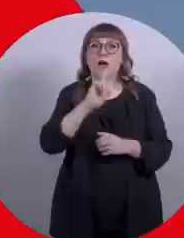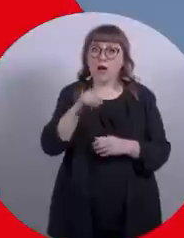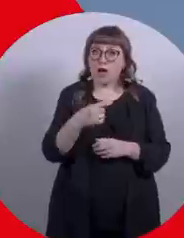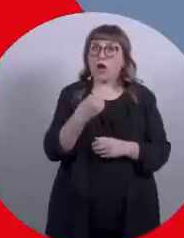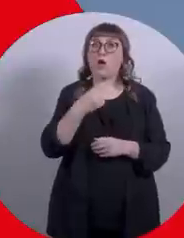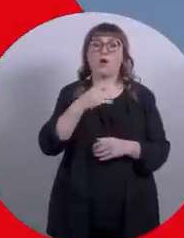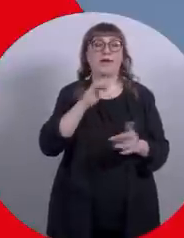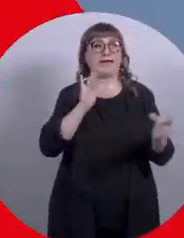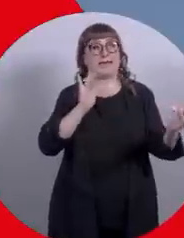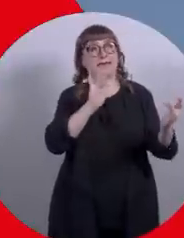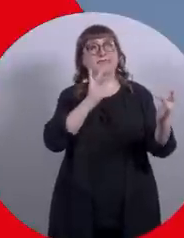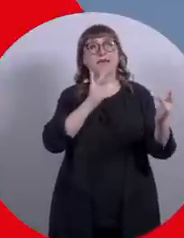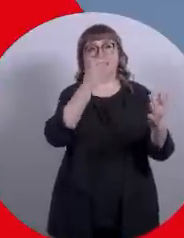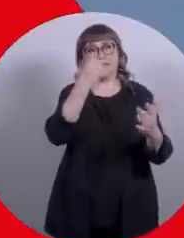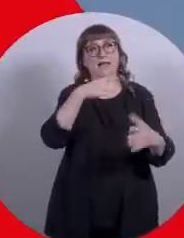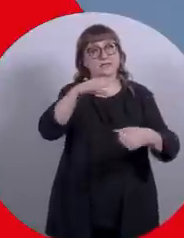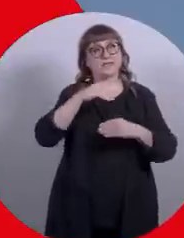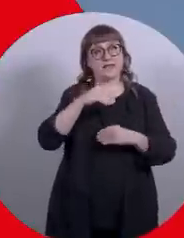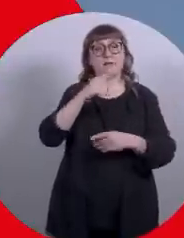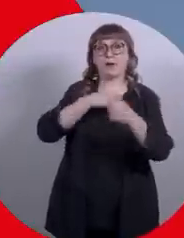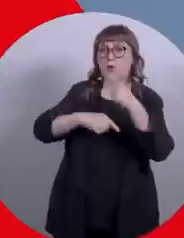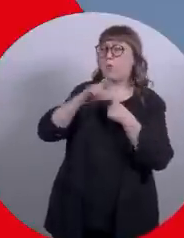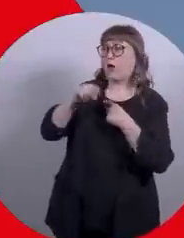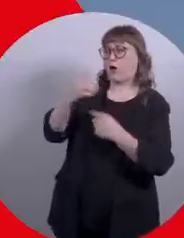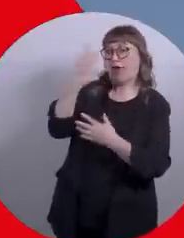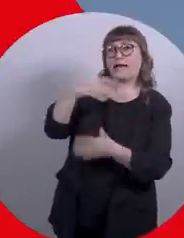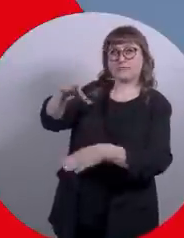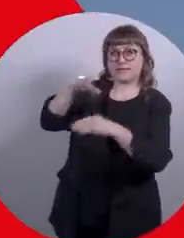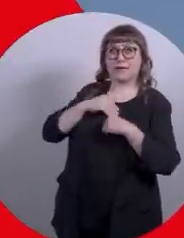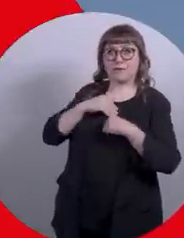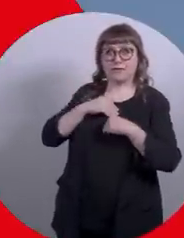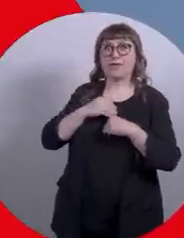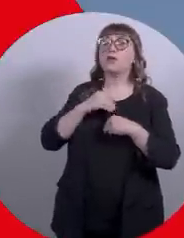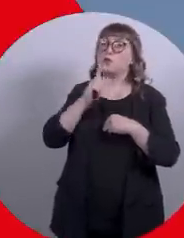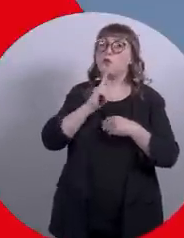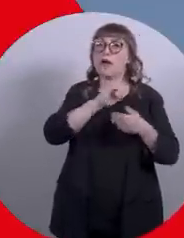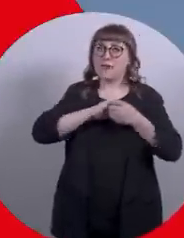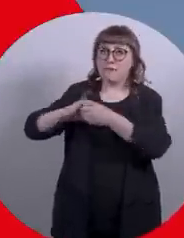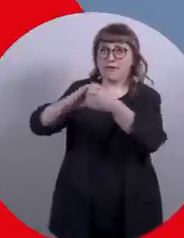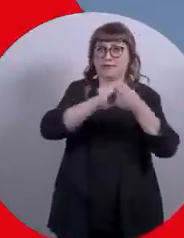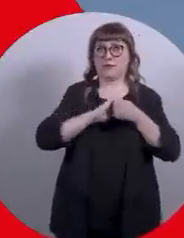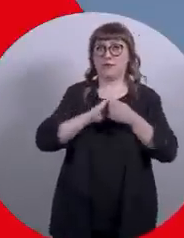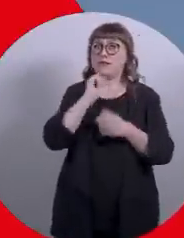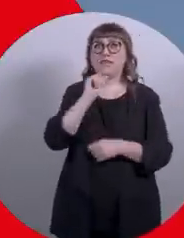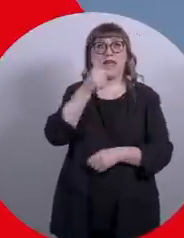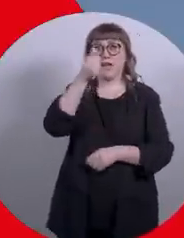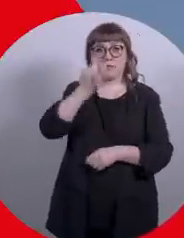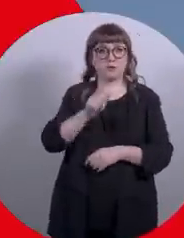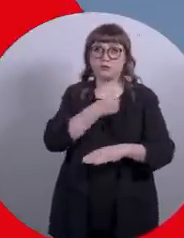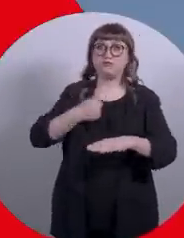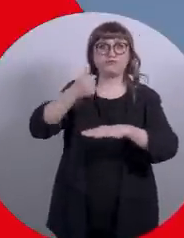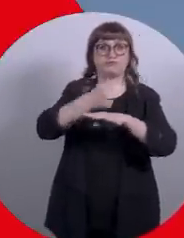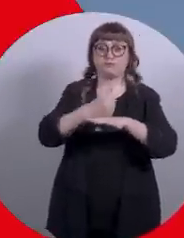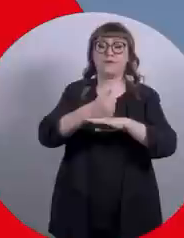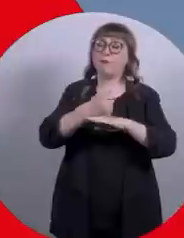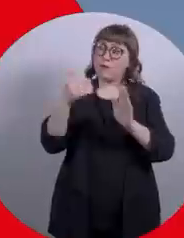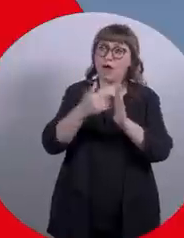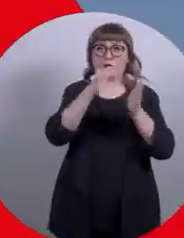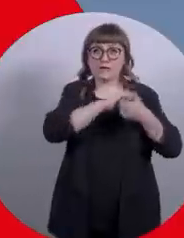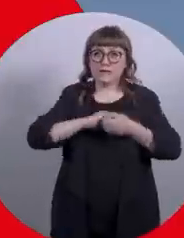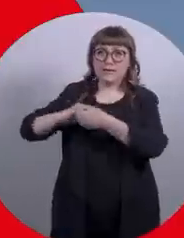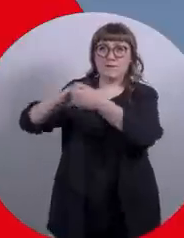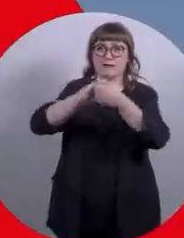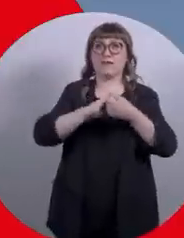gegenseitige ernst nehmen nur gemeinsam nicht einer der Spitze nur gemeinsam werden wir dieses Ziel dass wir jetzt